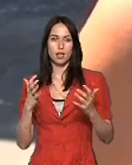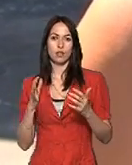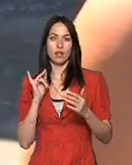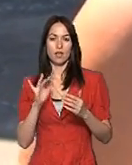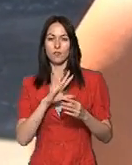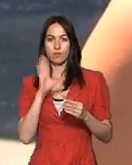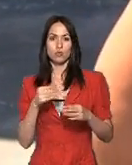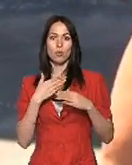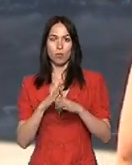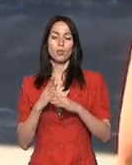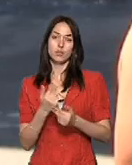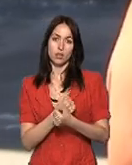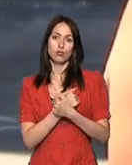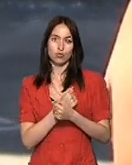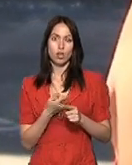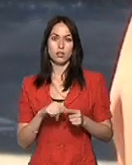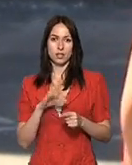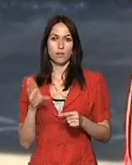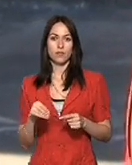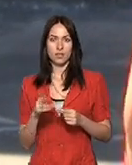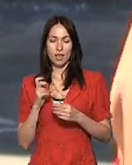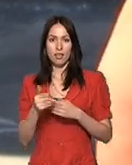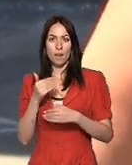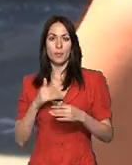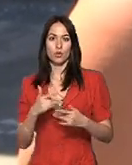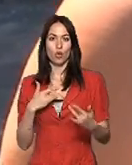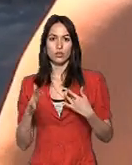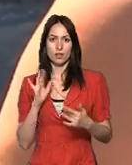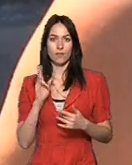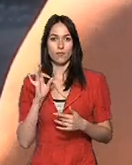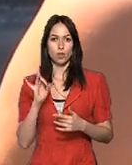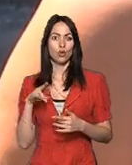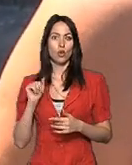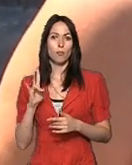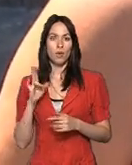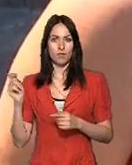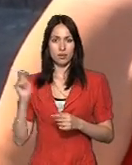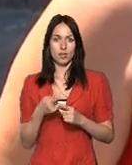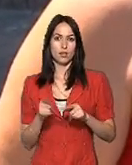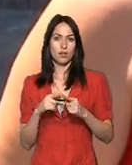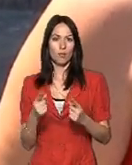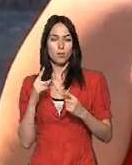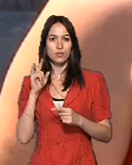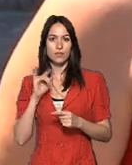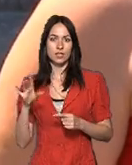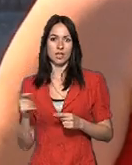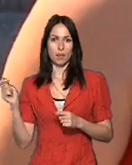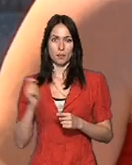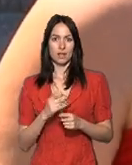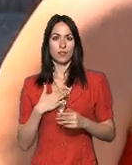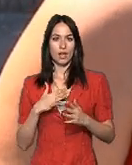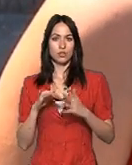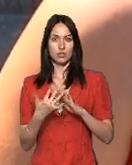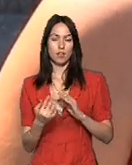Дуже шкода, звичайно, усе це. Напередодні концерту Віктор Павлік до нас приїжджає. Зірка такої величини приїхала до нашого селища,